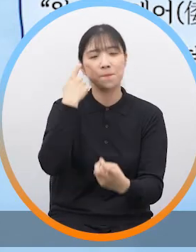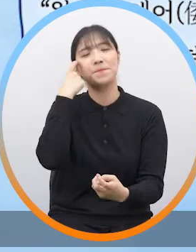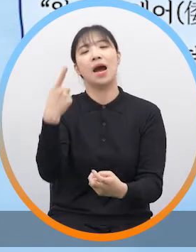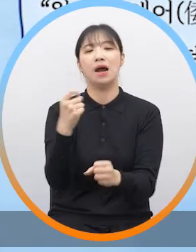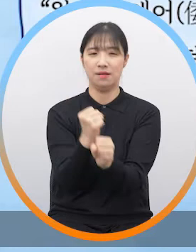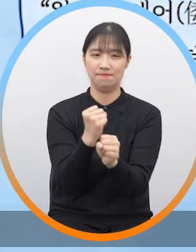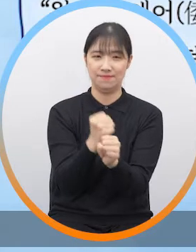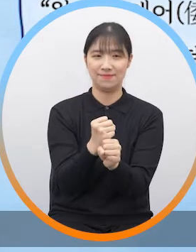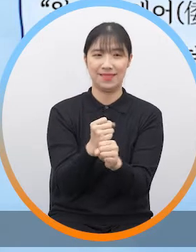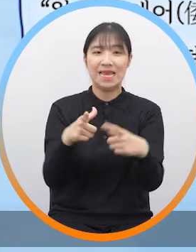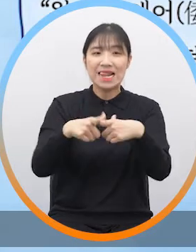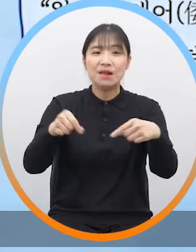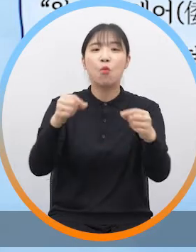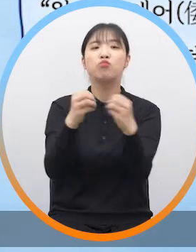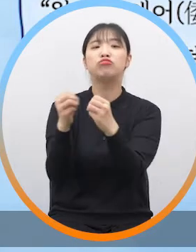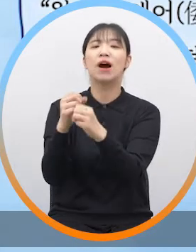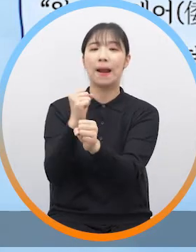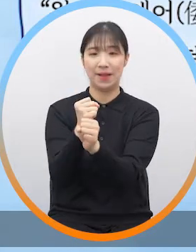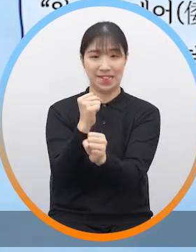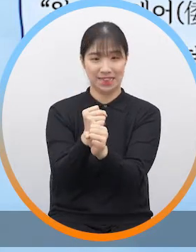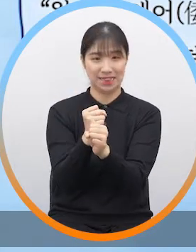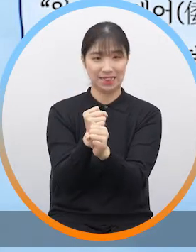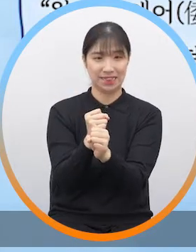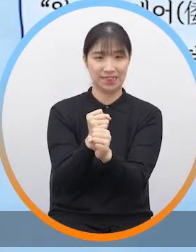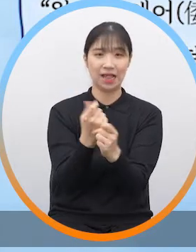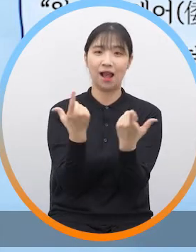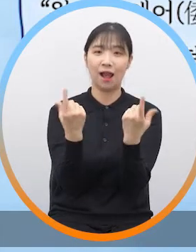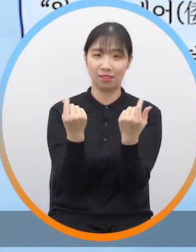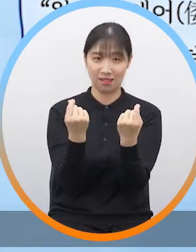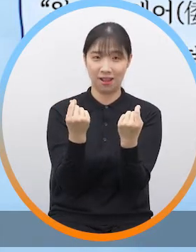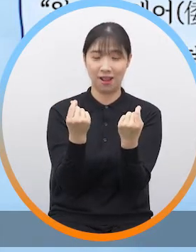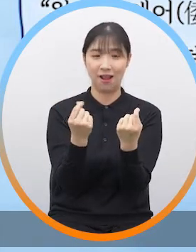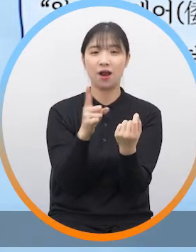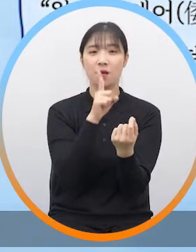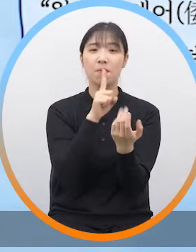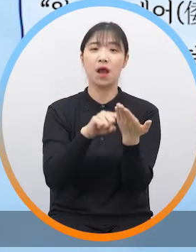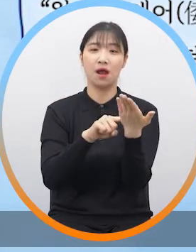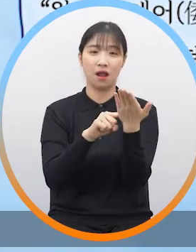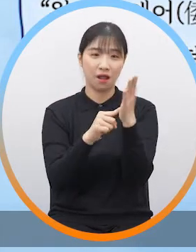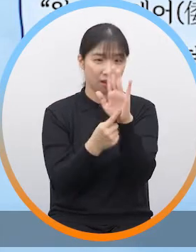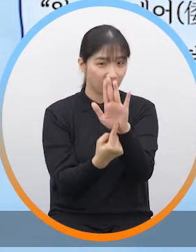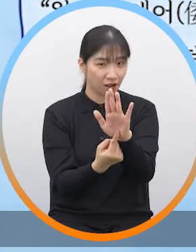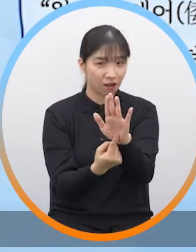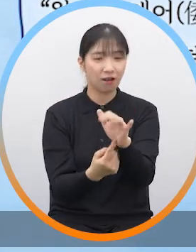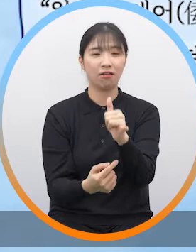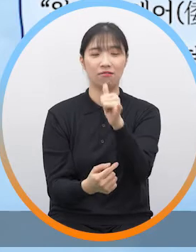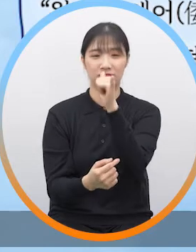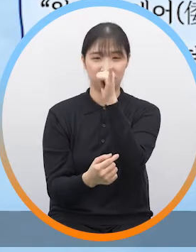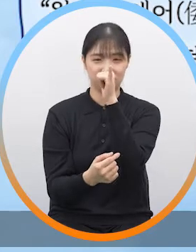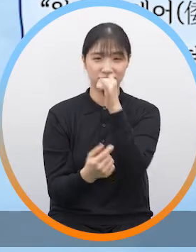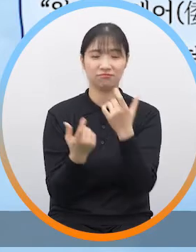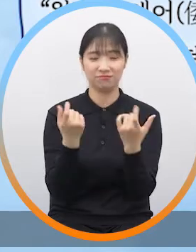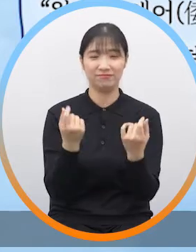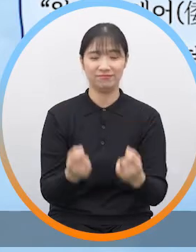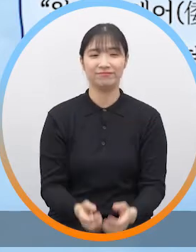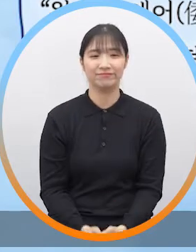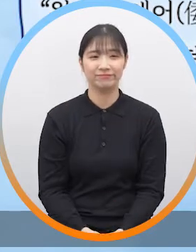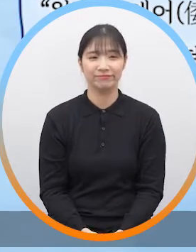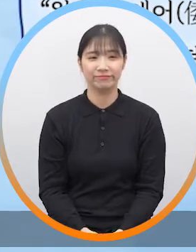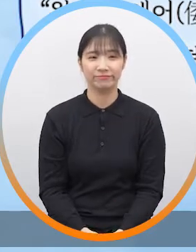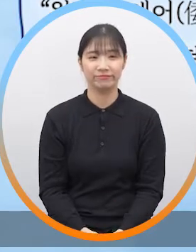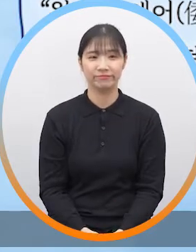일본 문자를 만들었다. 그래서 왕인이 일본 문자의 창안자다. 이렇게 지금 하고 있습니다.